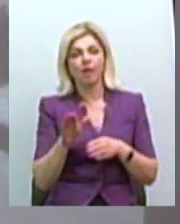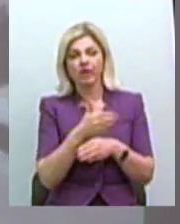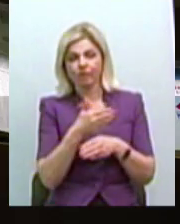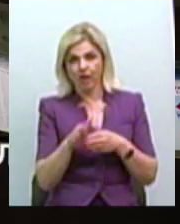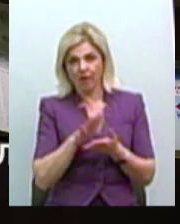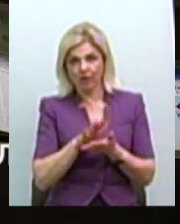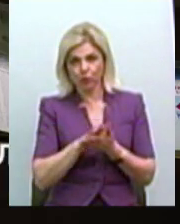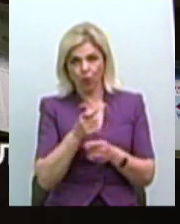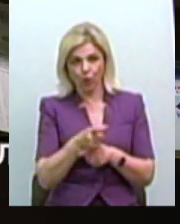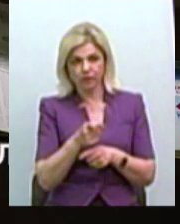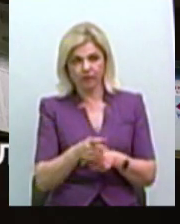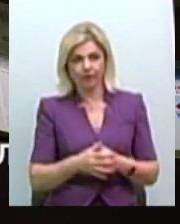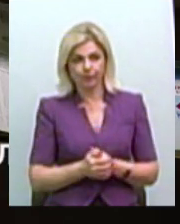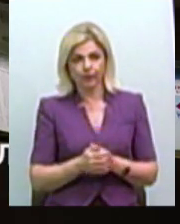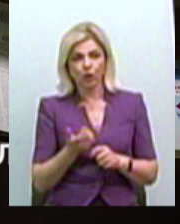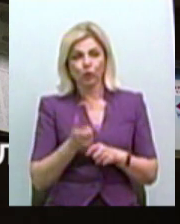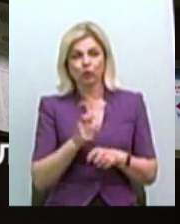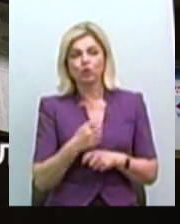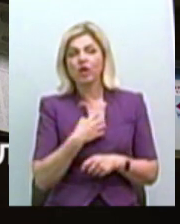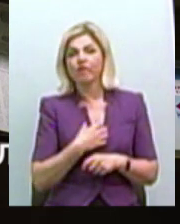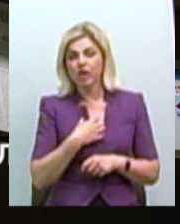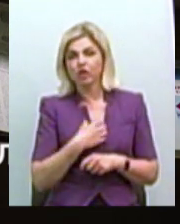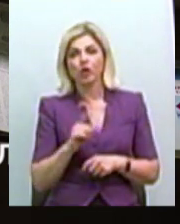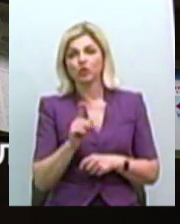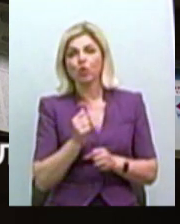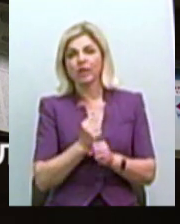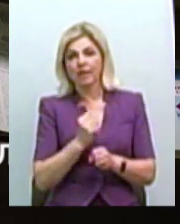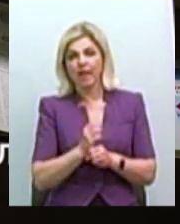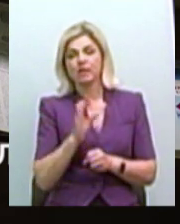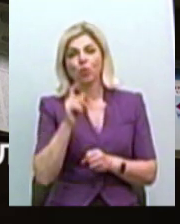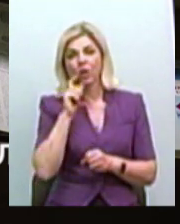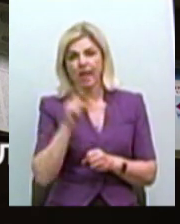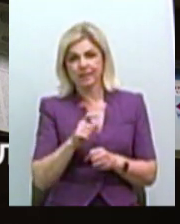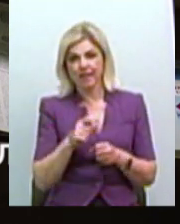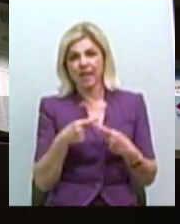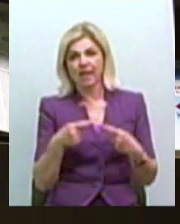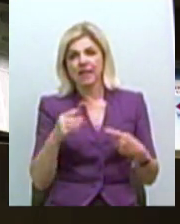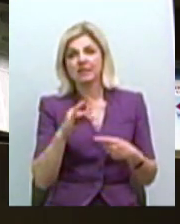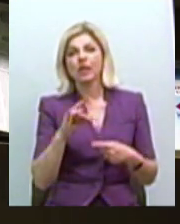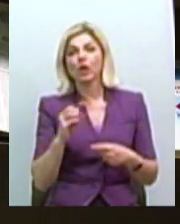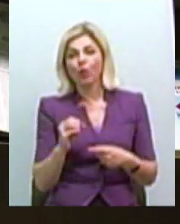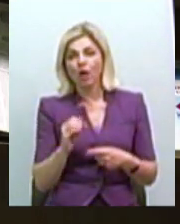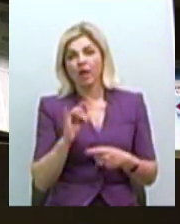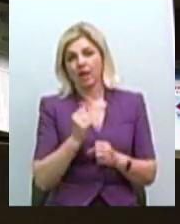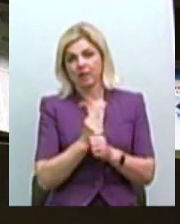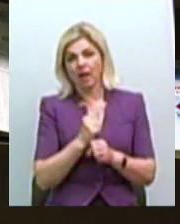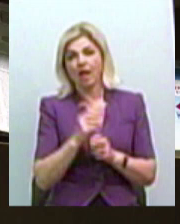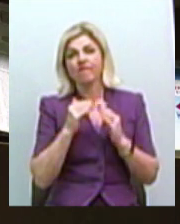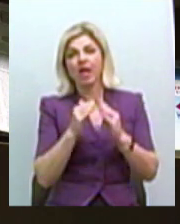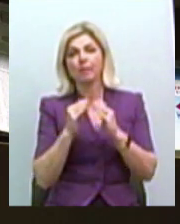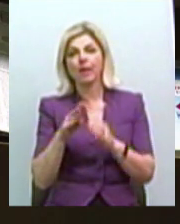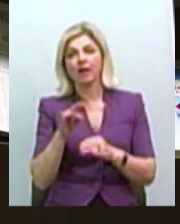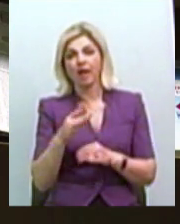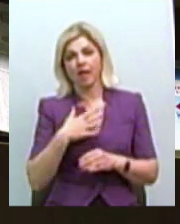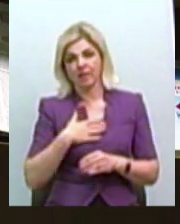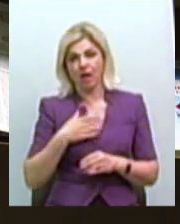відходів. Дуже важливо те, що ми робимо тільки з української сировини, з нашими, співпрацюємо з фермерами з нашої України, з